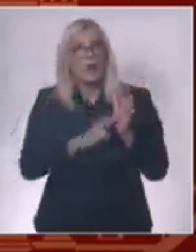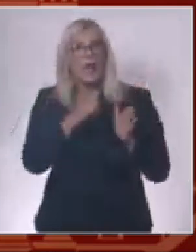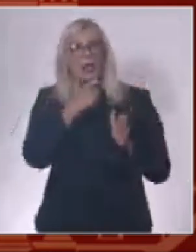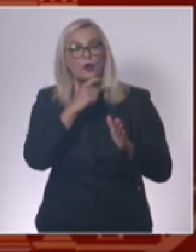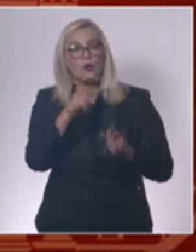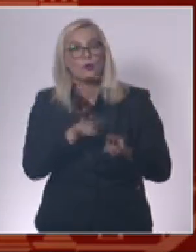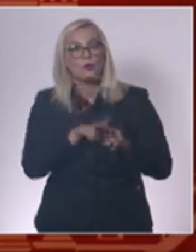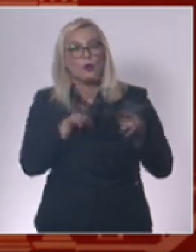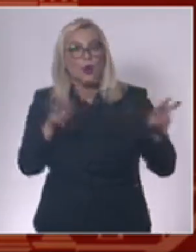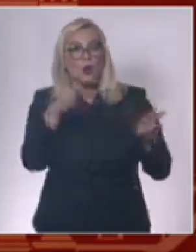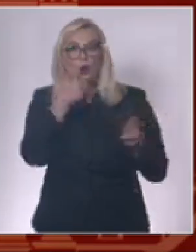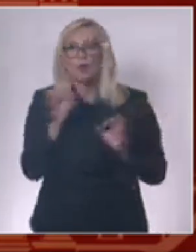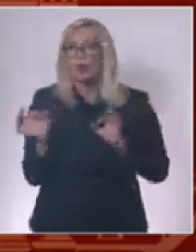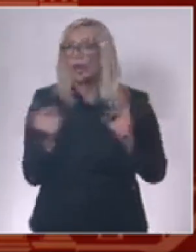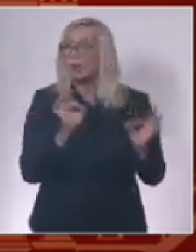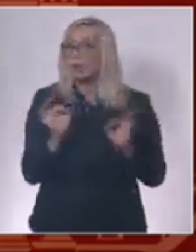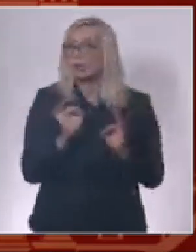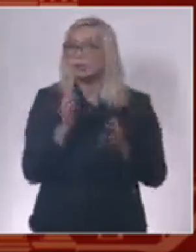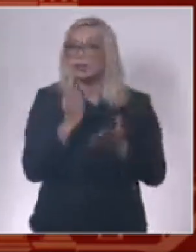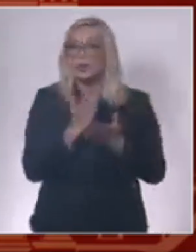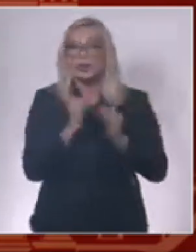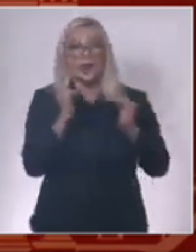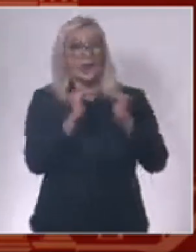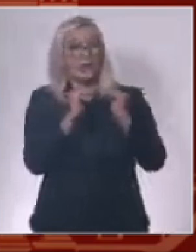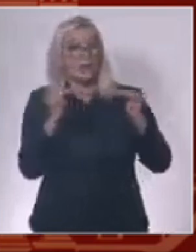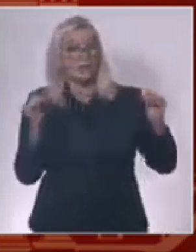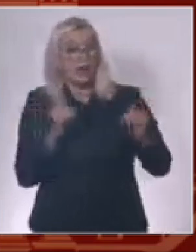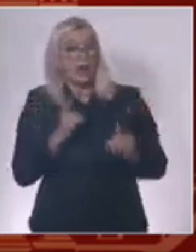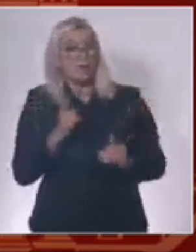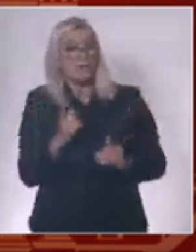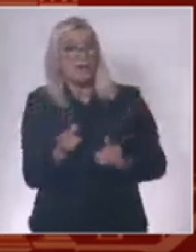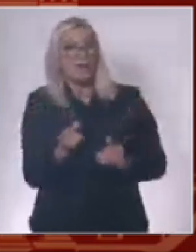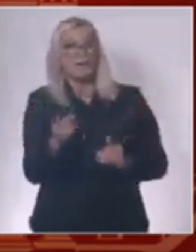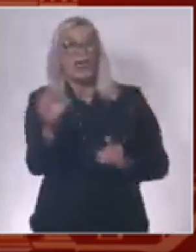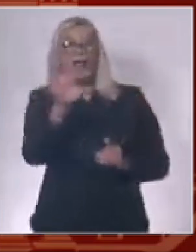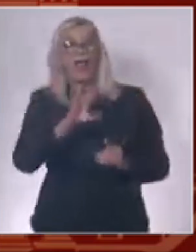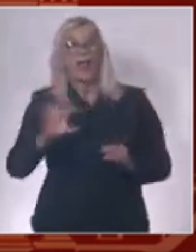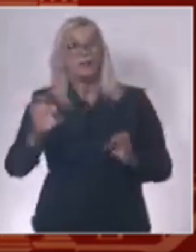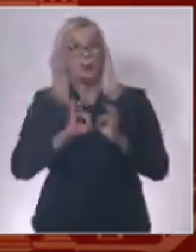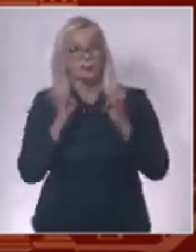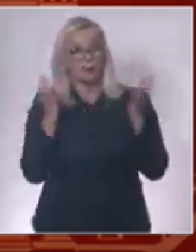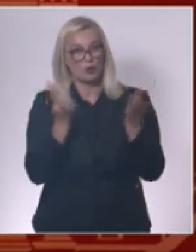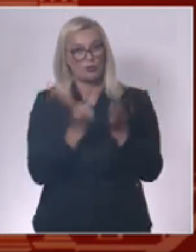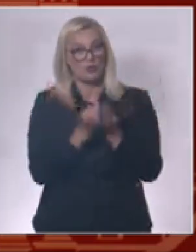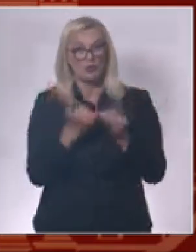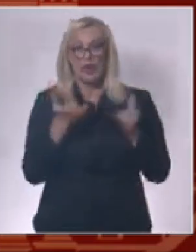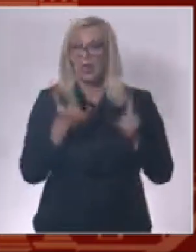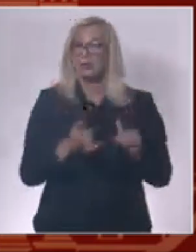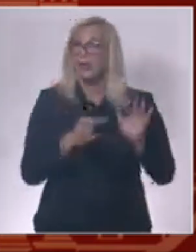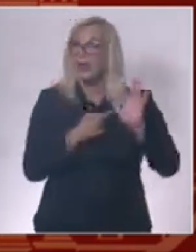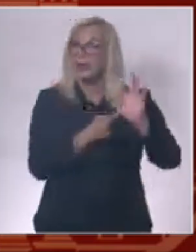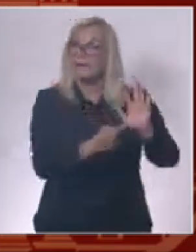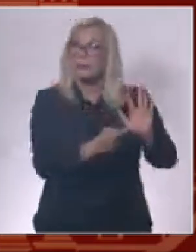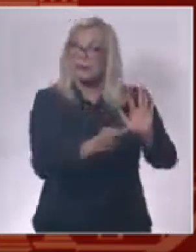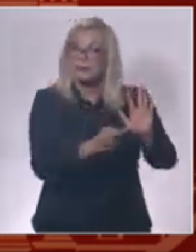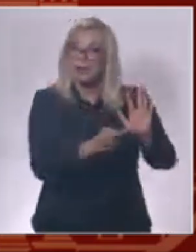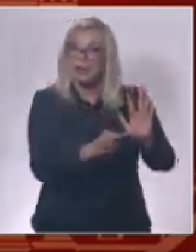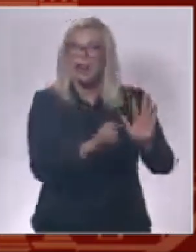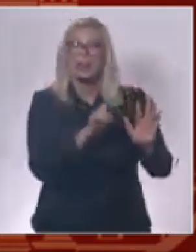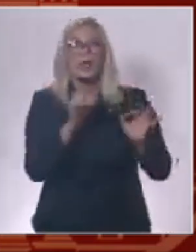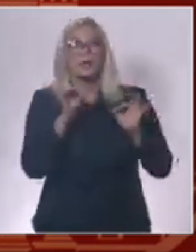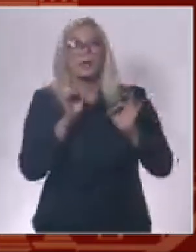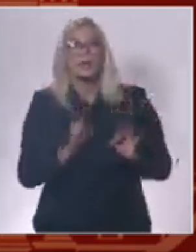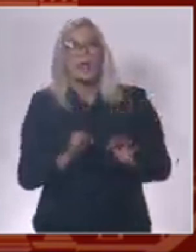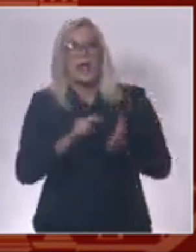развој, што ќе ни овозможи да бидеме рамноправен партнер во европското семејство. Денес ви ја представуваме нацрт